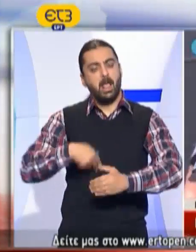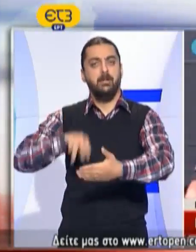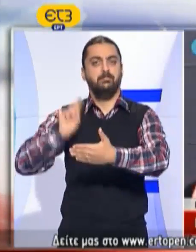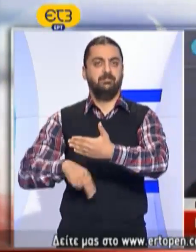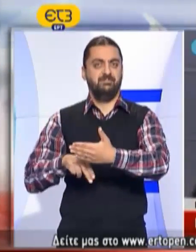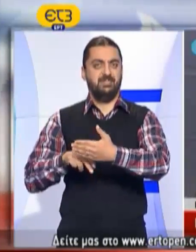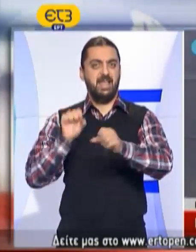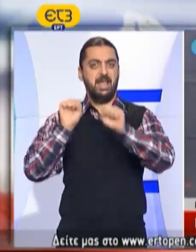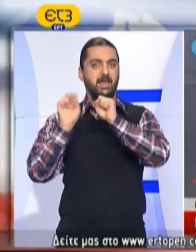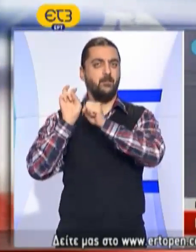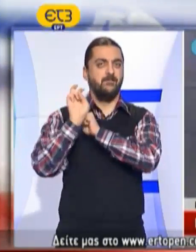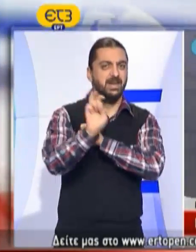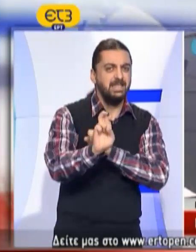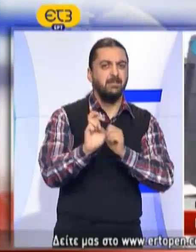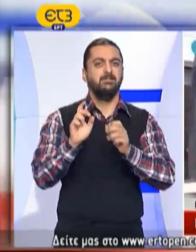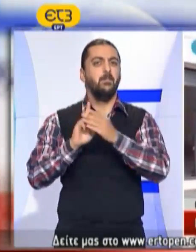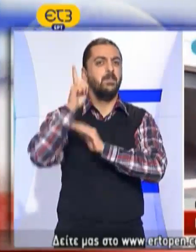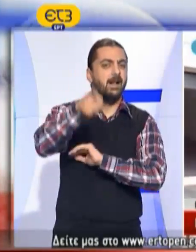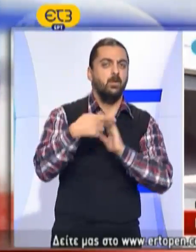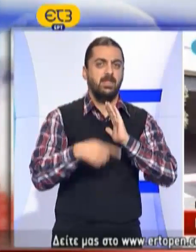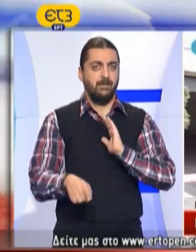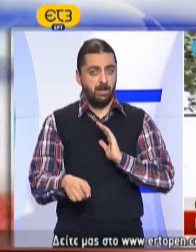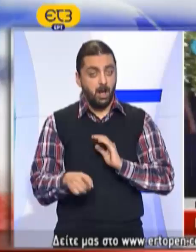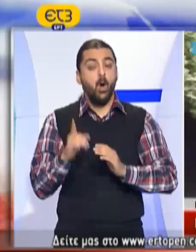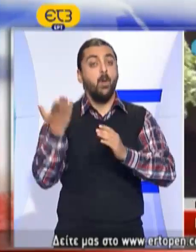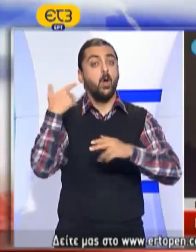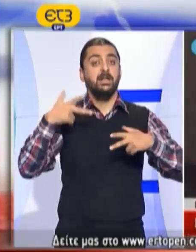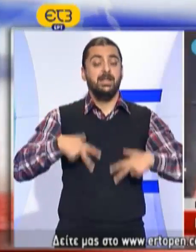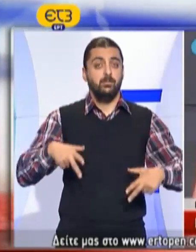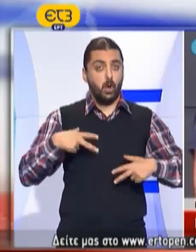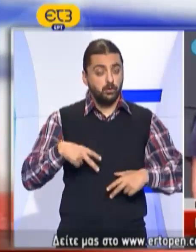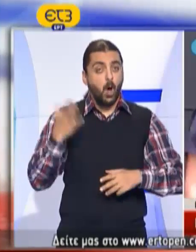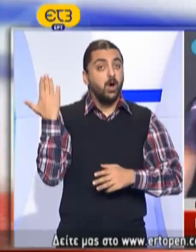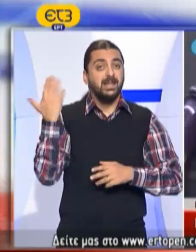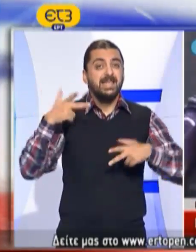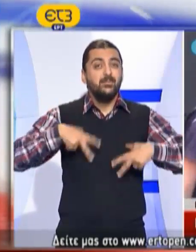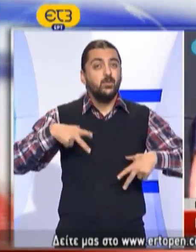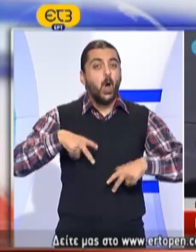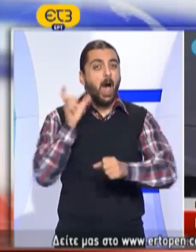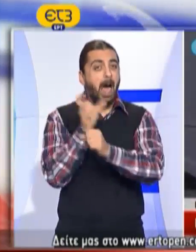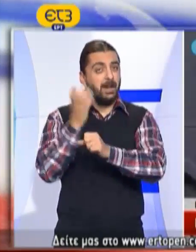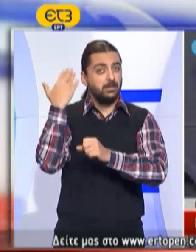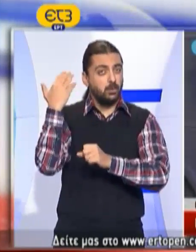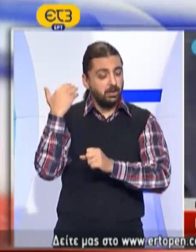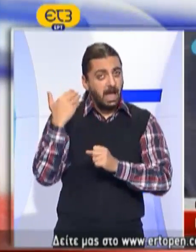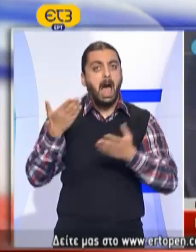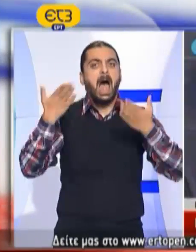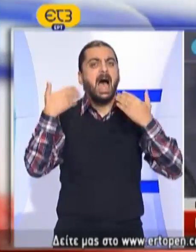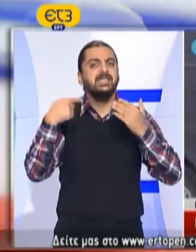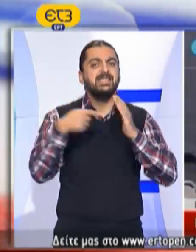υποβρύχια. Κατά την κρίση του δικαστηρίου, ο πρώην Υπουργός ζητούσε ωφελήματα κατά τη διάρκεια της θητείας του στο Υπουργείο Άμυνας από την άνοιξη